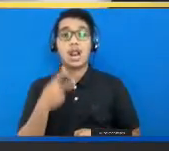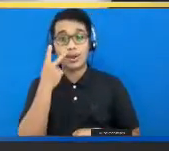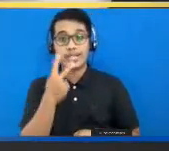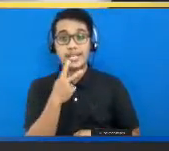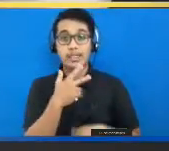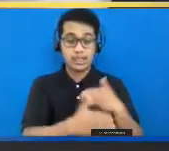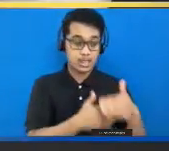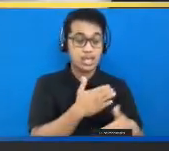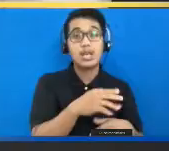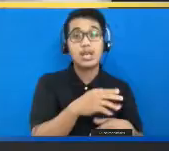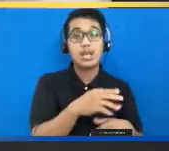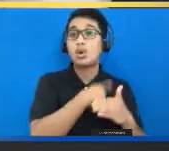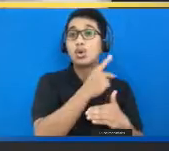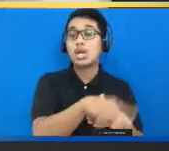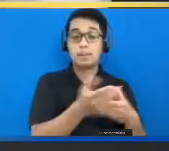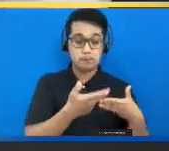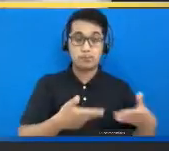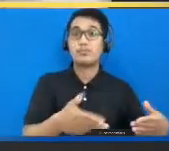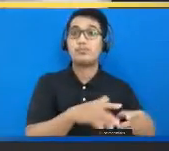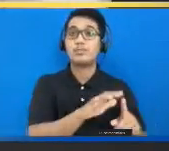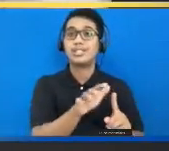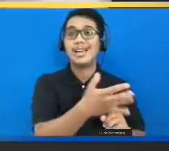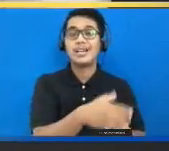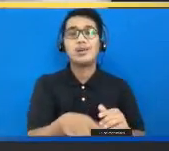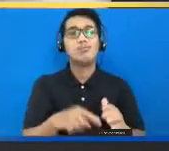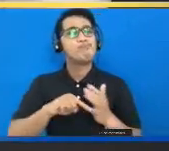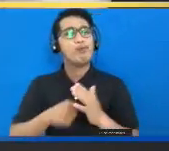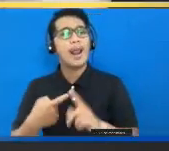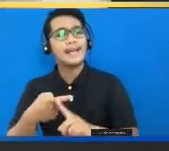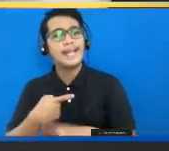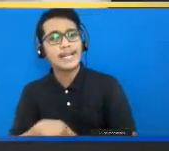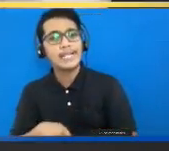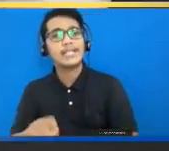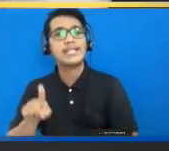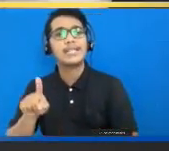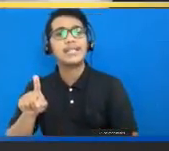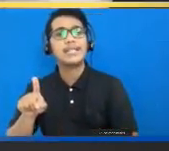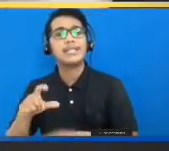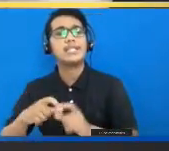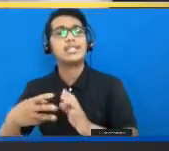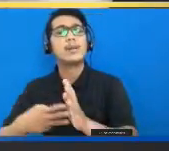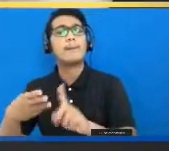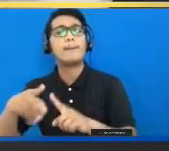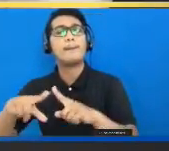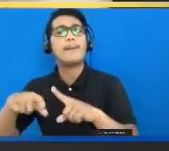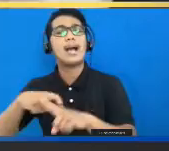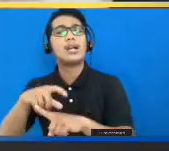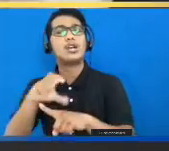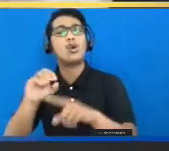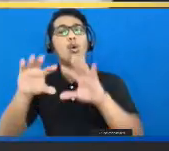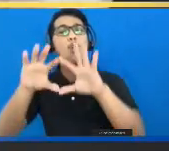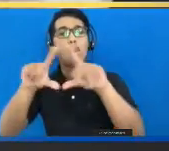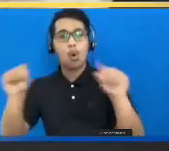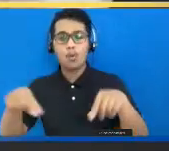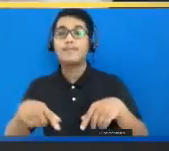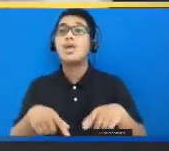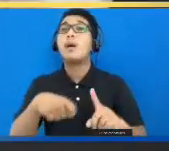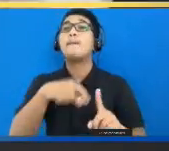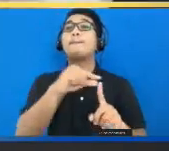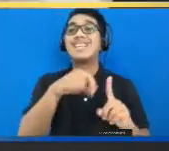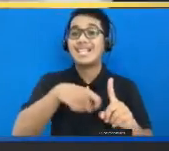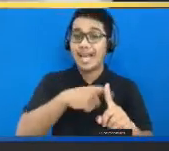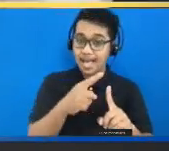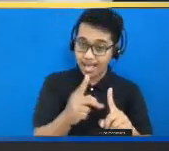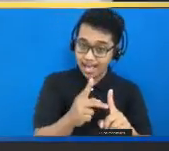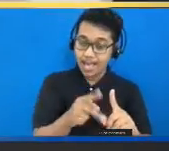pelaksanaan program perlindungan sosial mulai dari kardus tembakau program keluarga harapan Hai